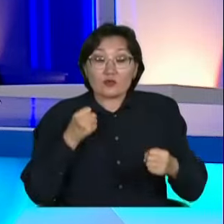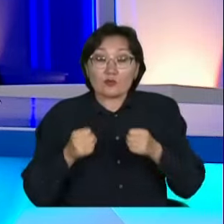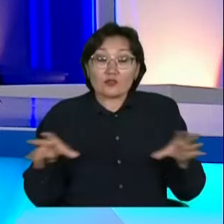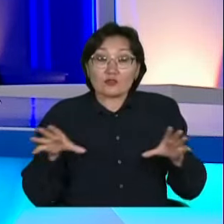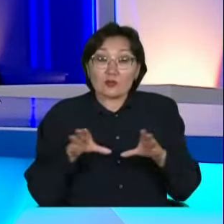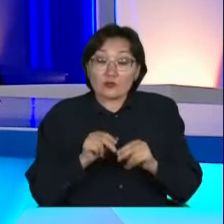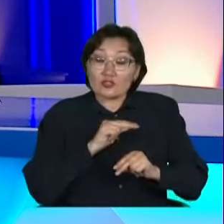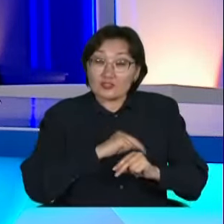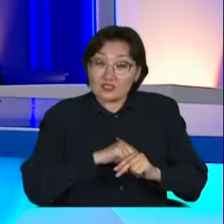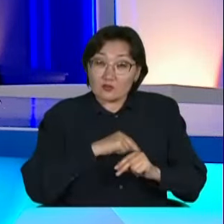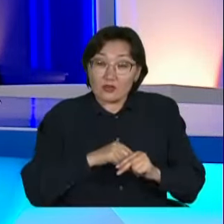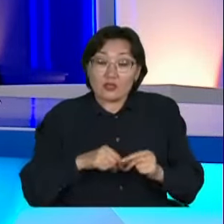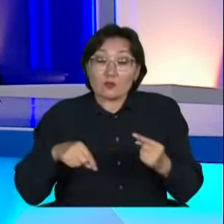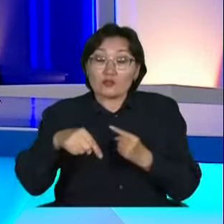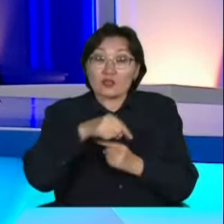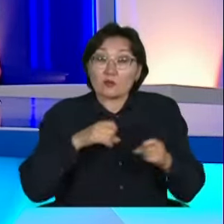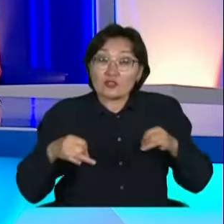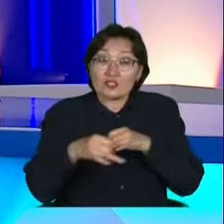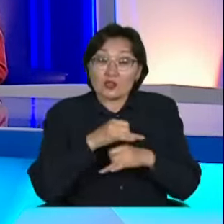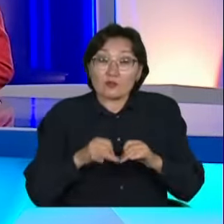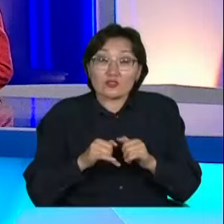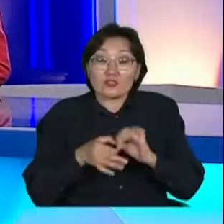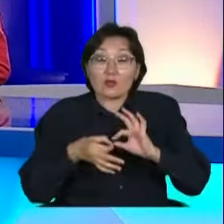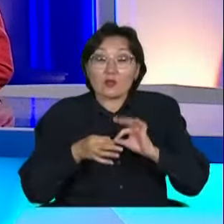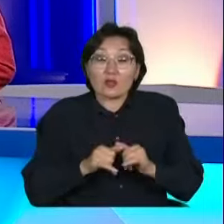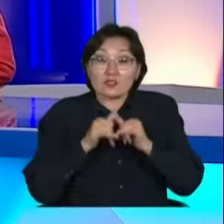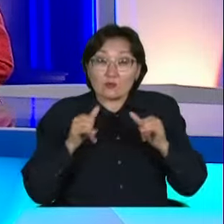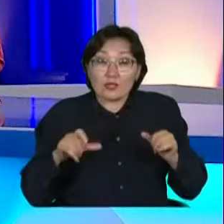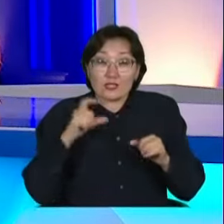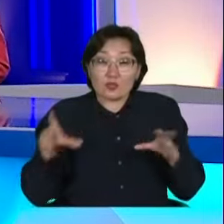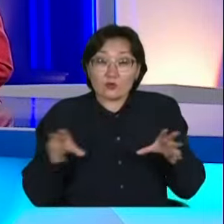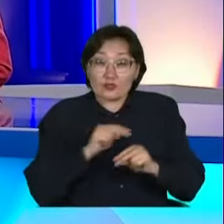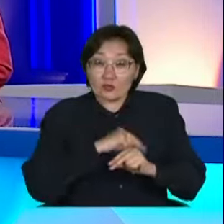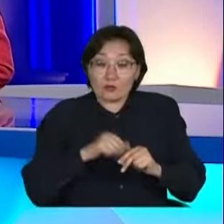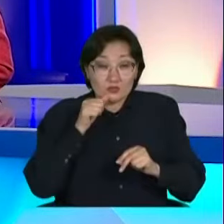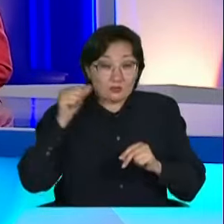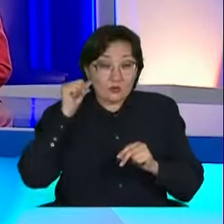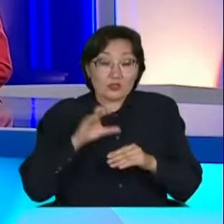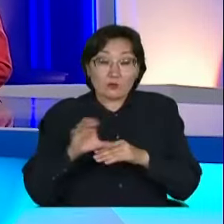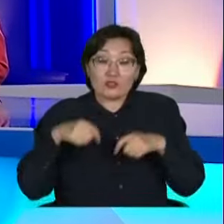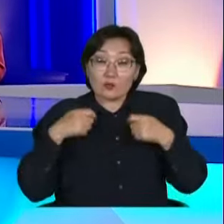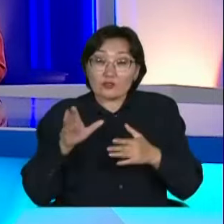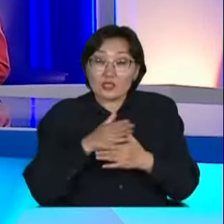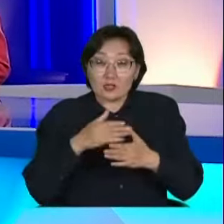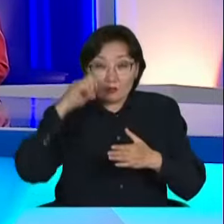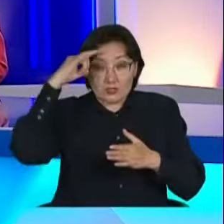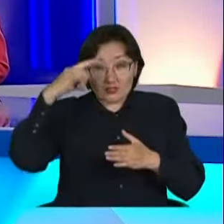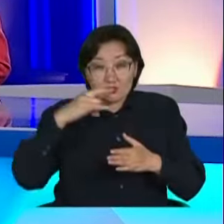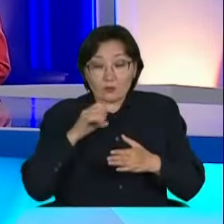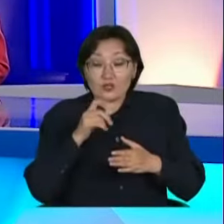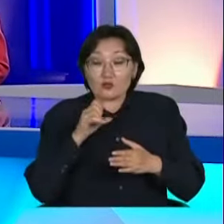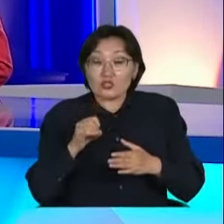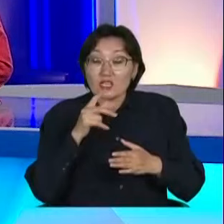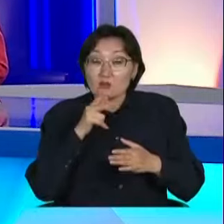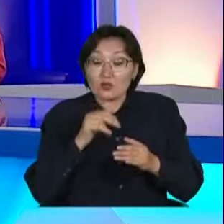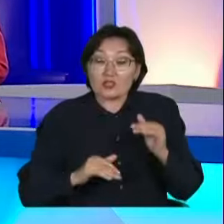двустороннего партнерства предприниматели обсудили расширение экономического сотрудничества. В прошлом году товарооборот между Казахстаном и Южной